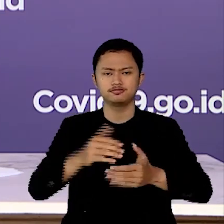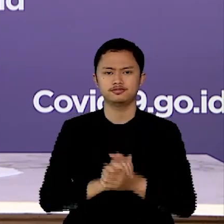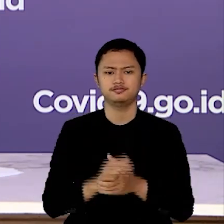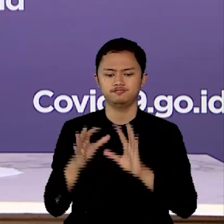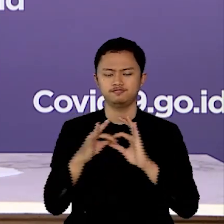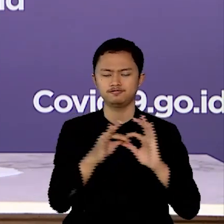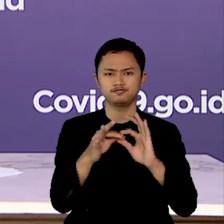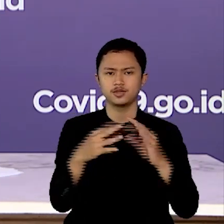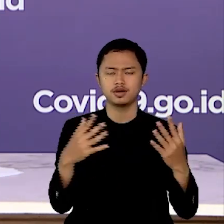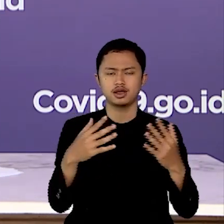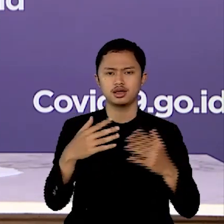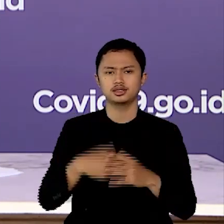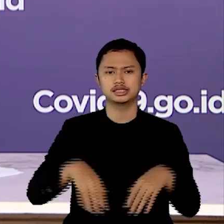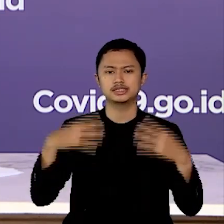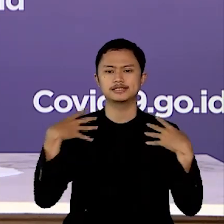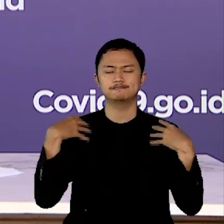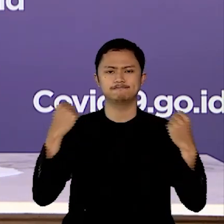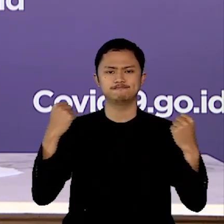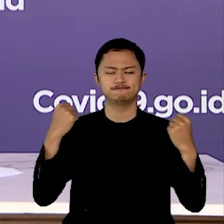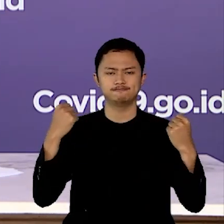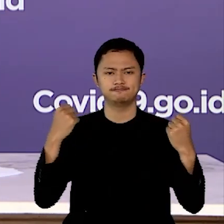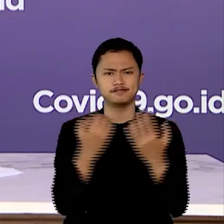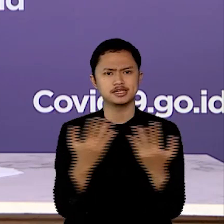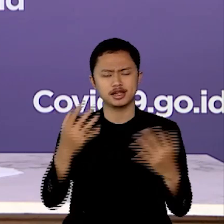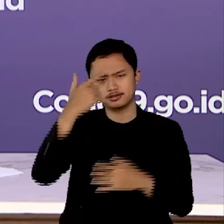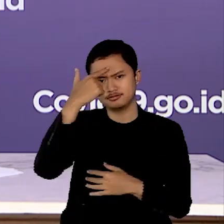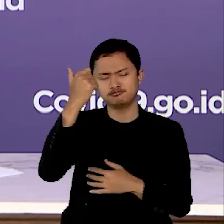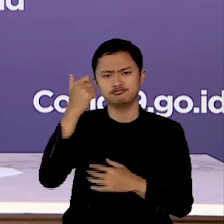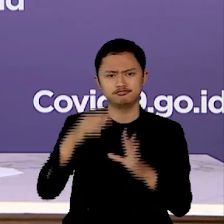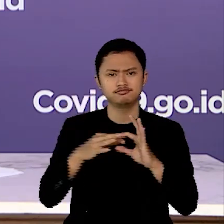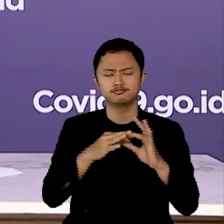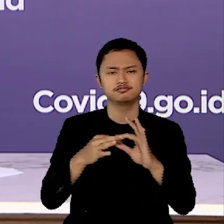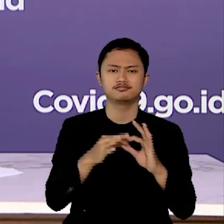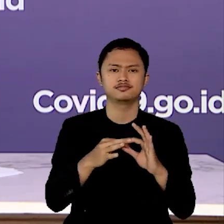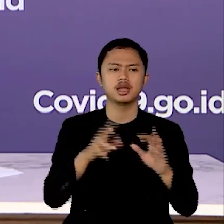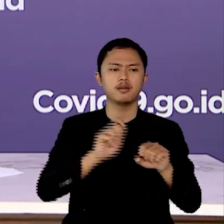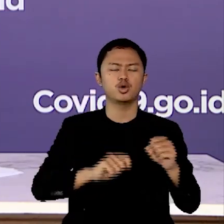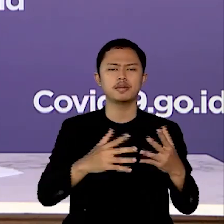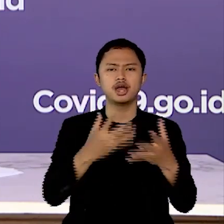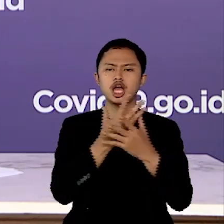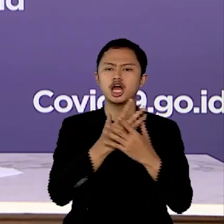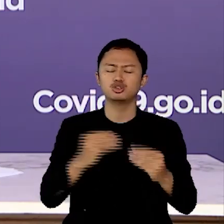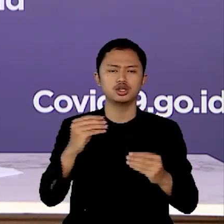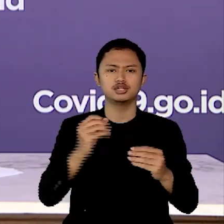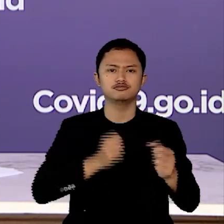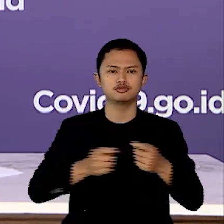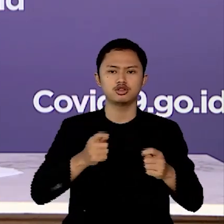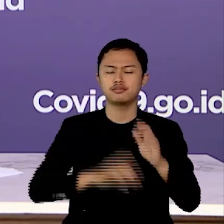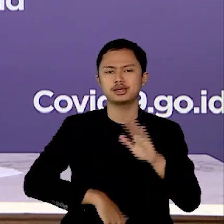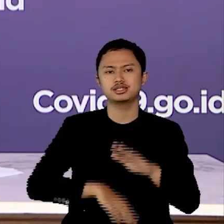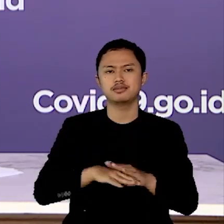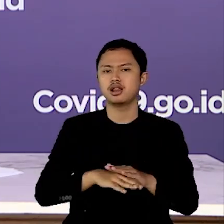koordinasikan dengan ahli kesehatan masyarakat dan tenaga kesehatan setempat untuk merumuskan solusi pengendalian efektif